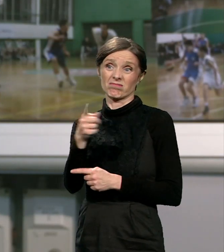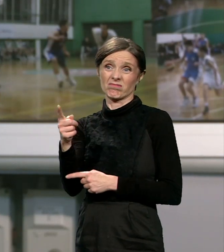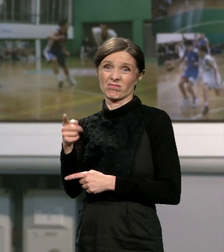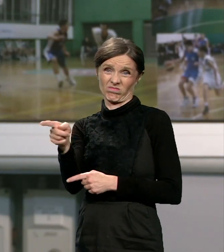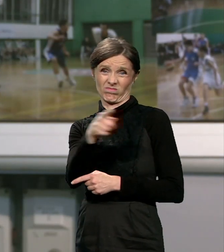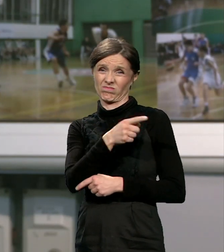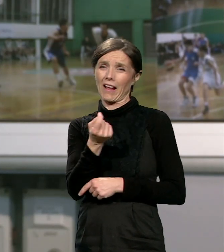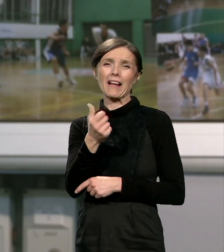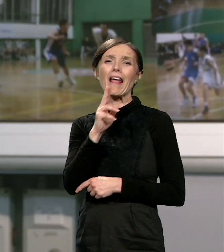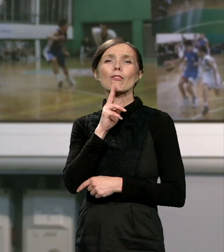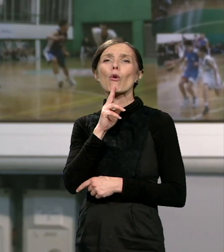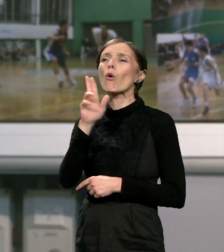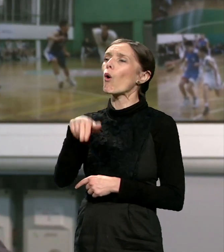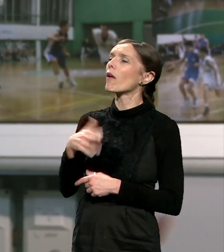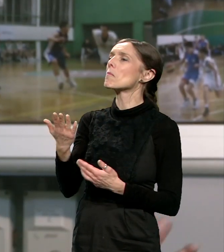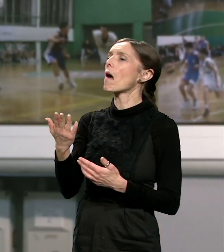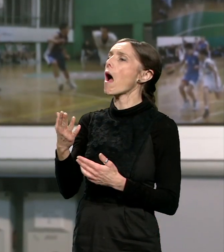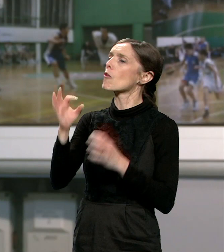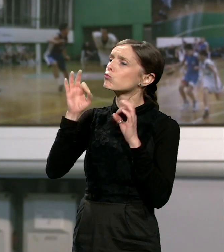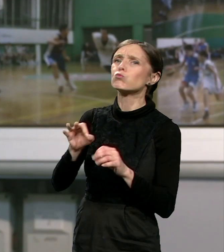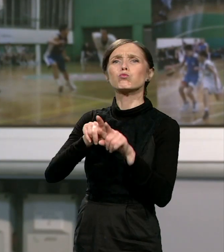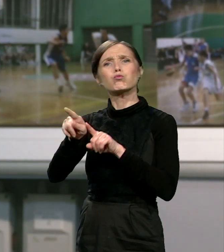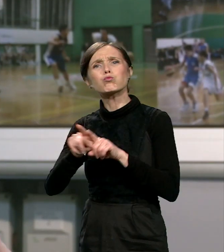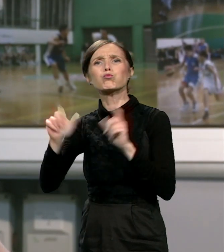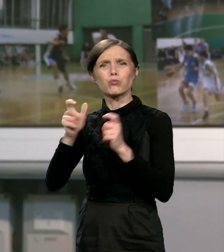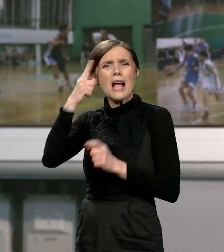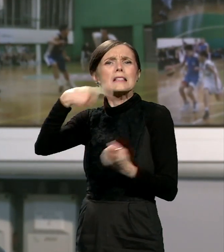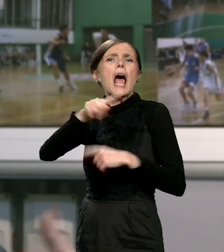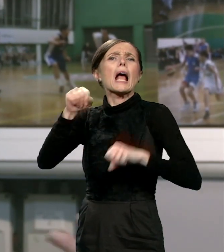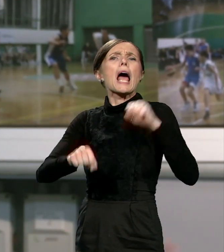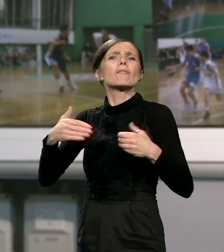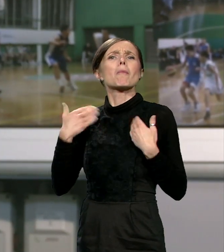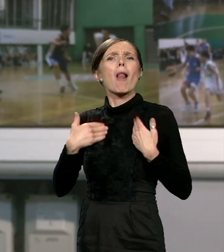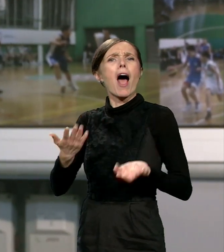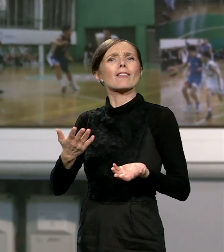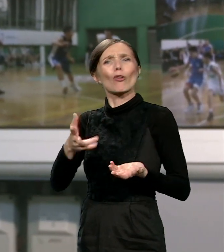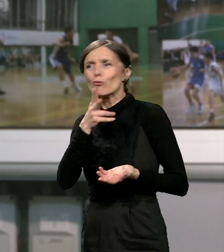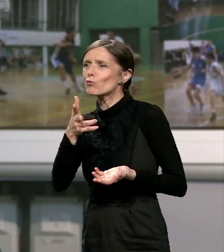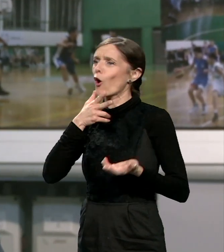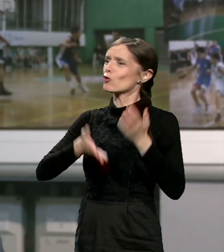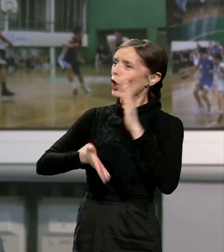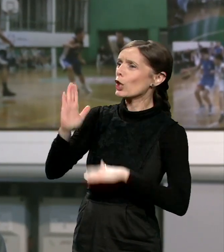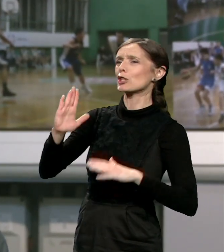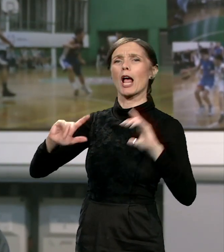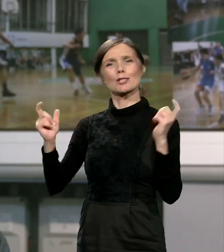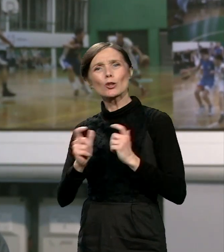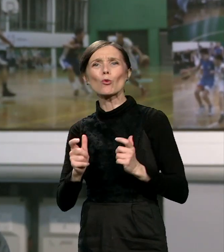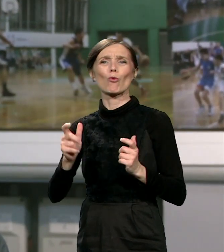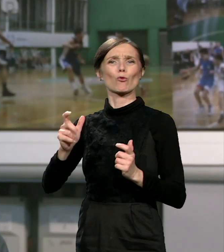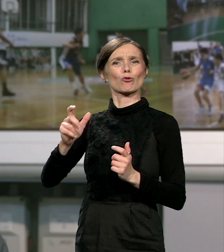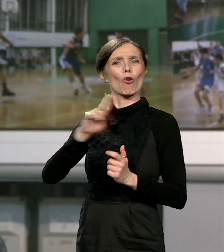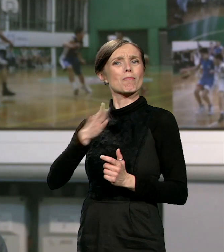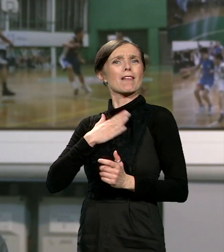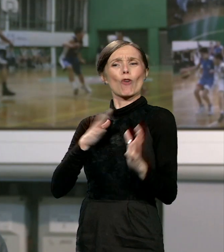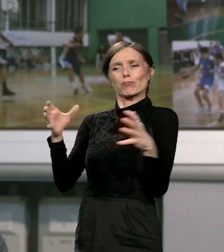retko ko od njih ima nekog, da je ono, znate šta, mladi kao da izađe, da se druže, da imaju svoje društvo, to je,